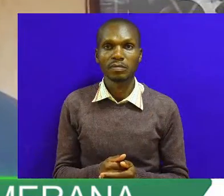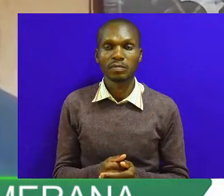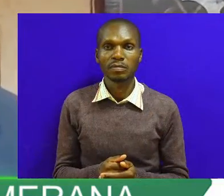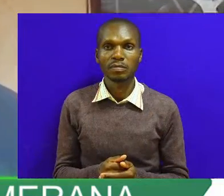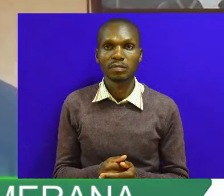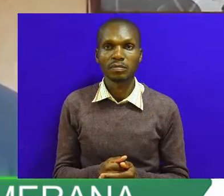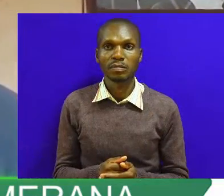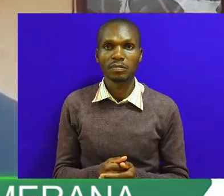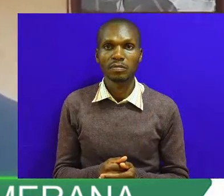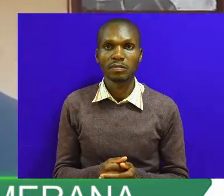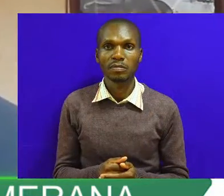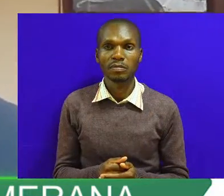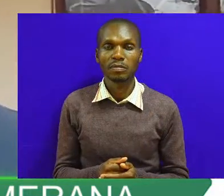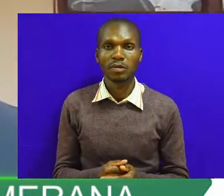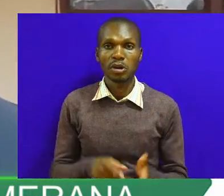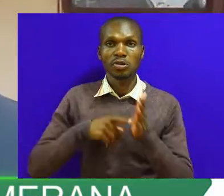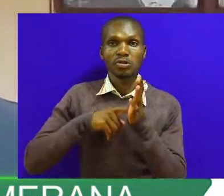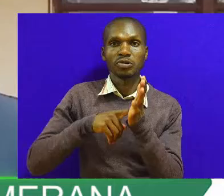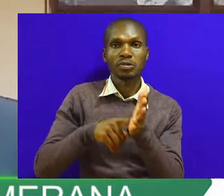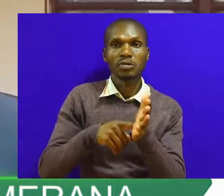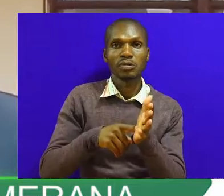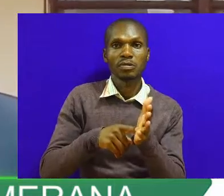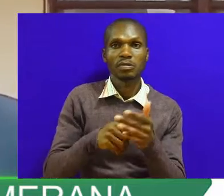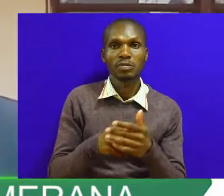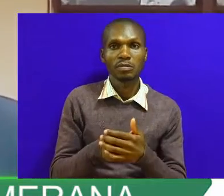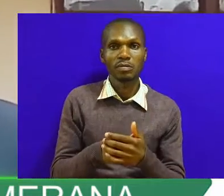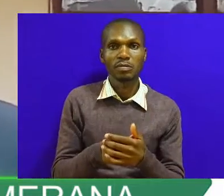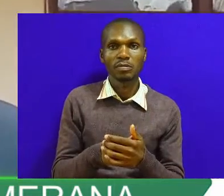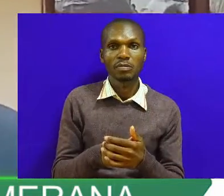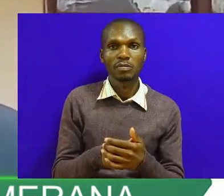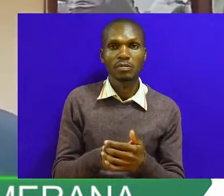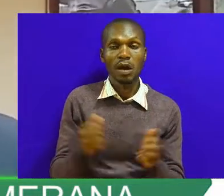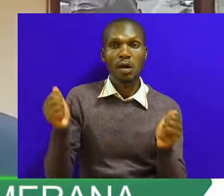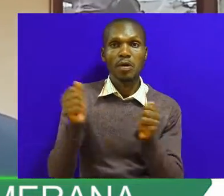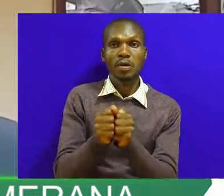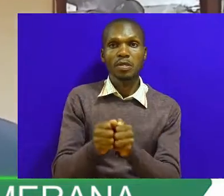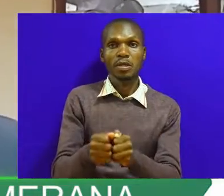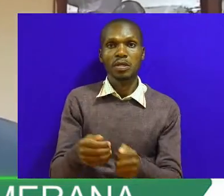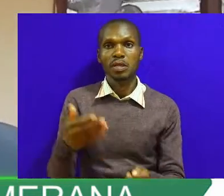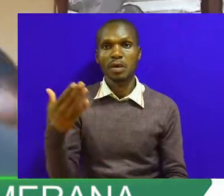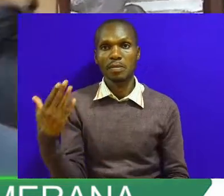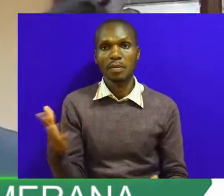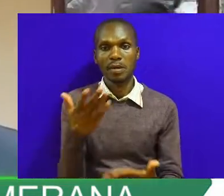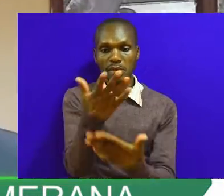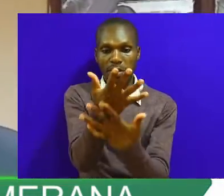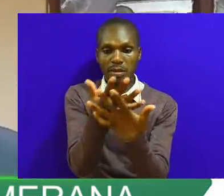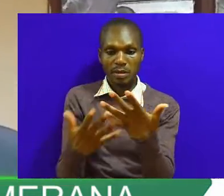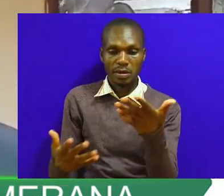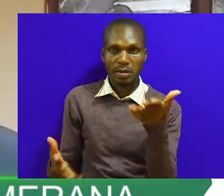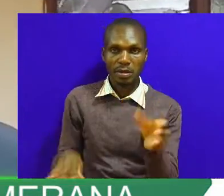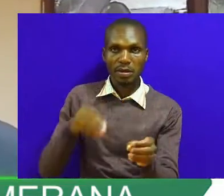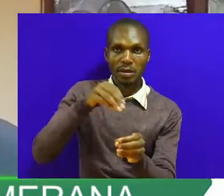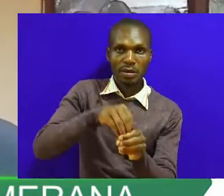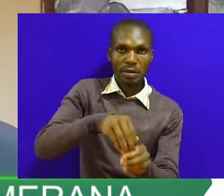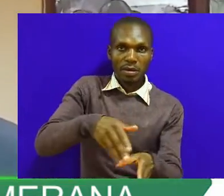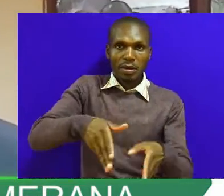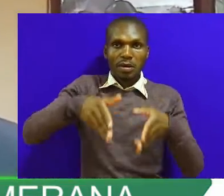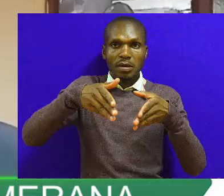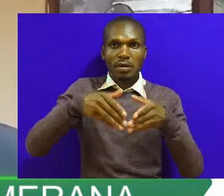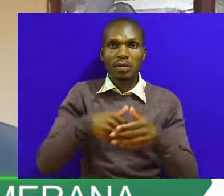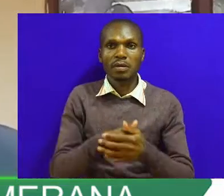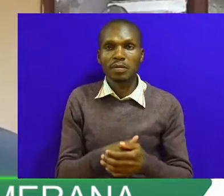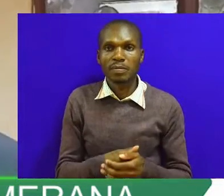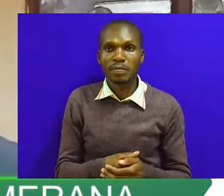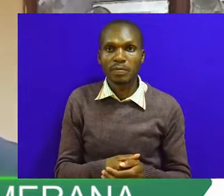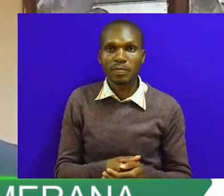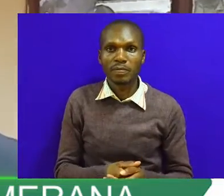ibono ekoro kinga na ba bekira masagara hiyo ayi chipalo buyali kitu tuanjira na mangana